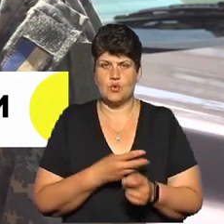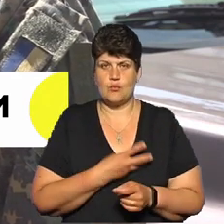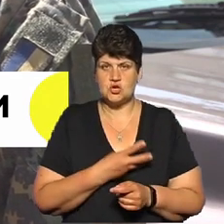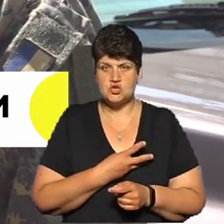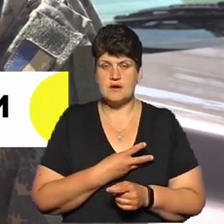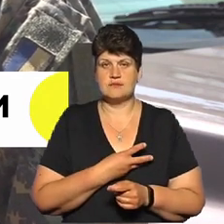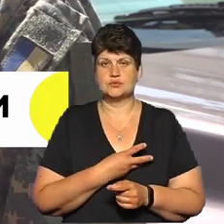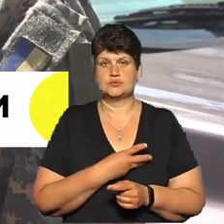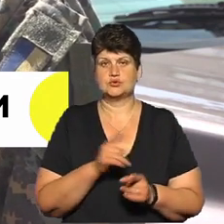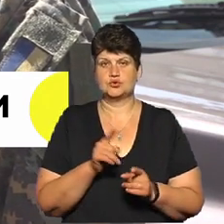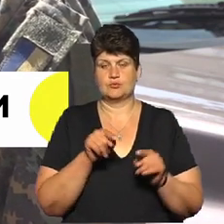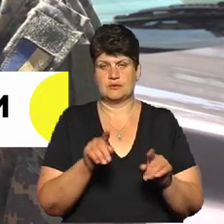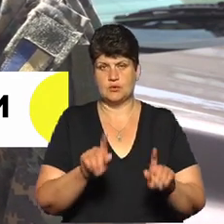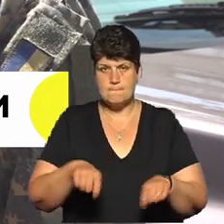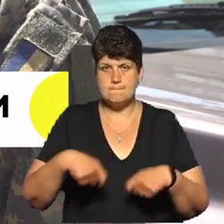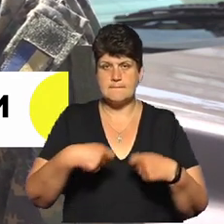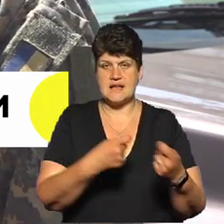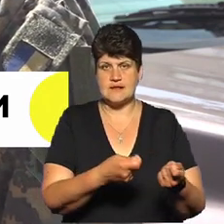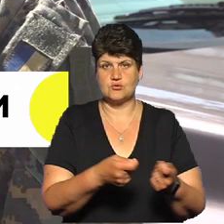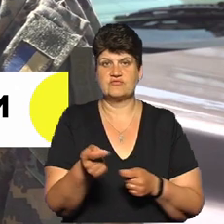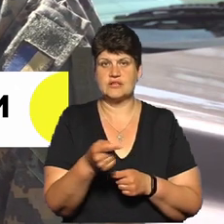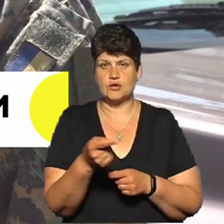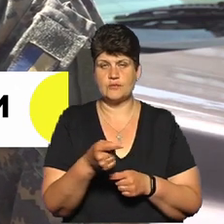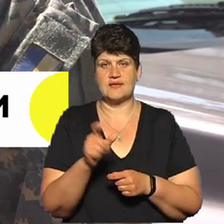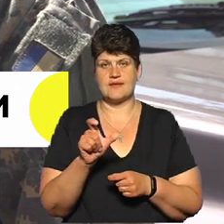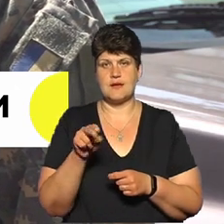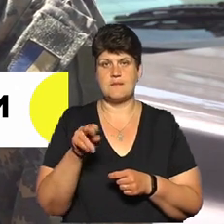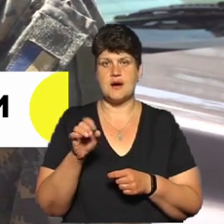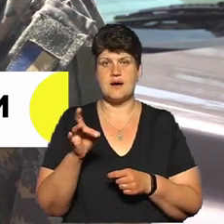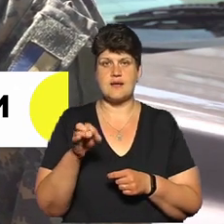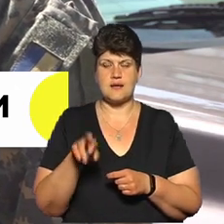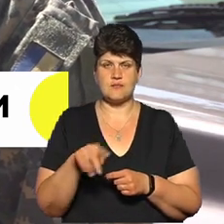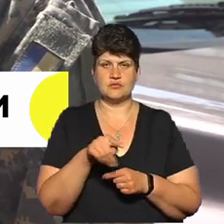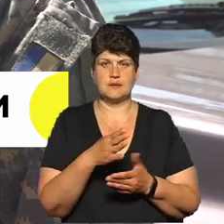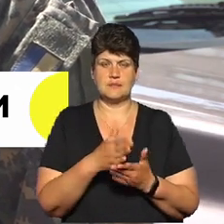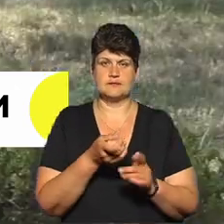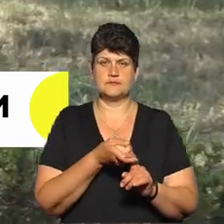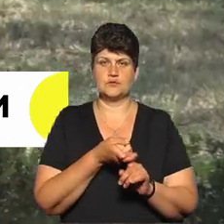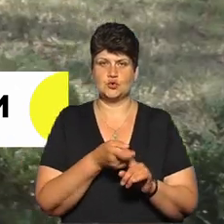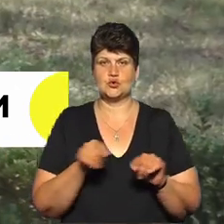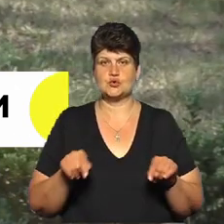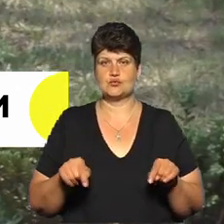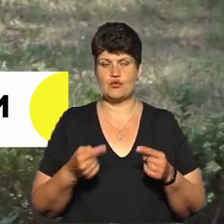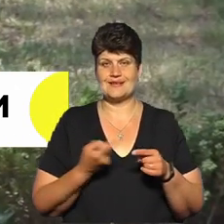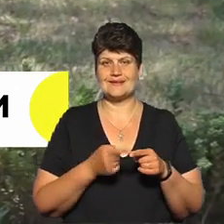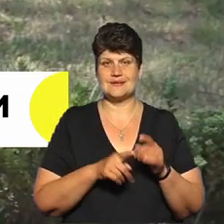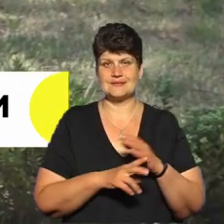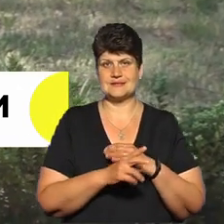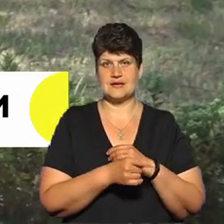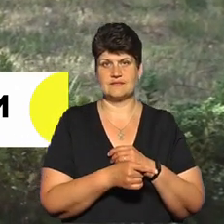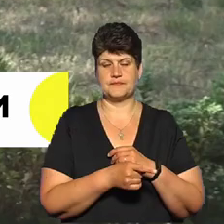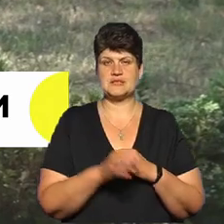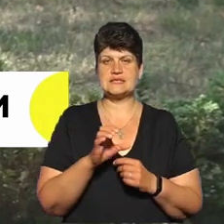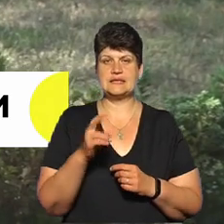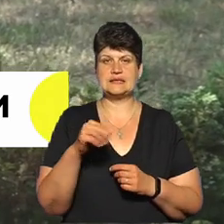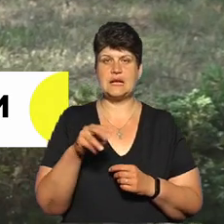їх було передано в Тернопільську єпархію, так як вона мала відношення до заснування цієї церкви. Сергій Демчишин розпаковує